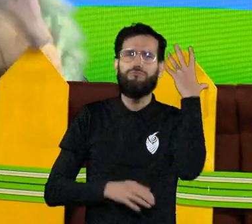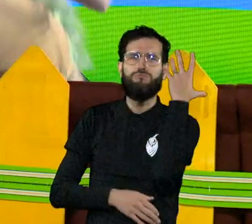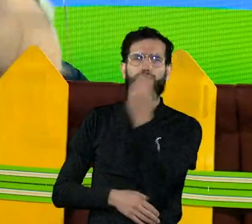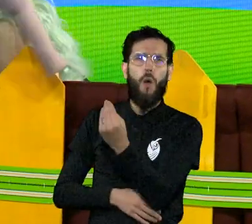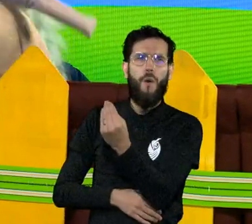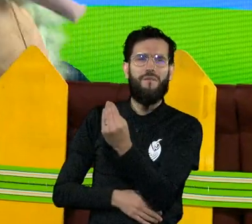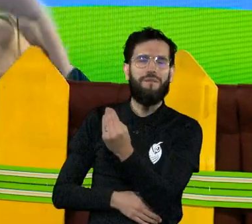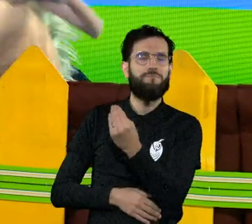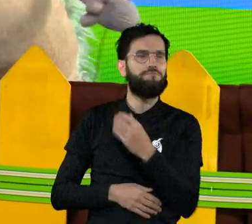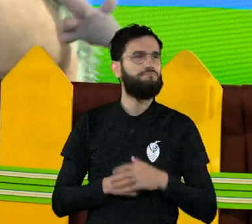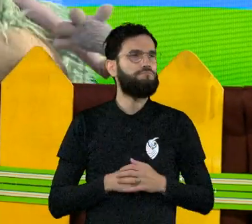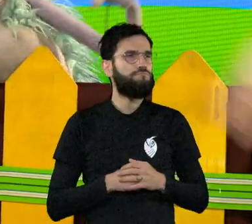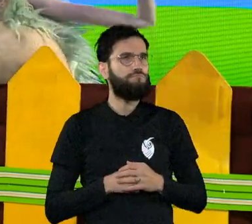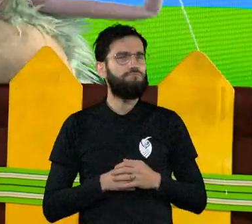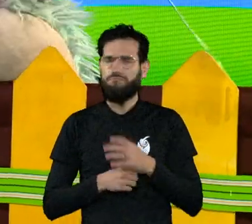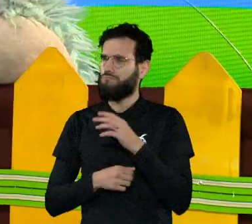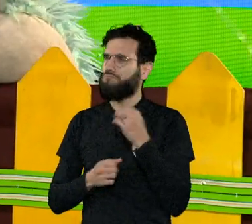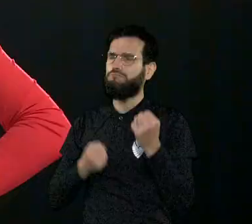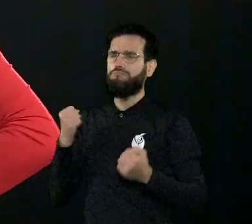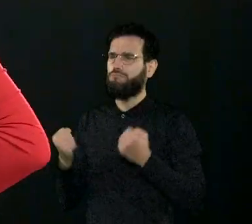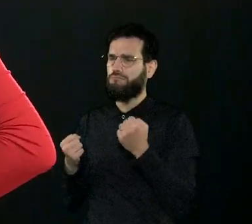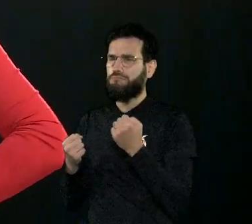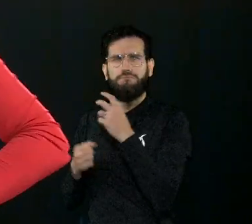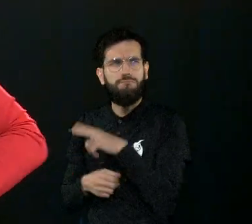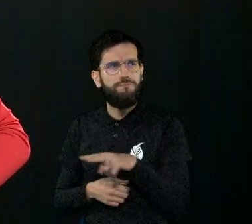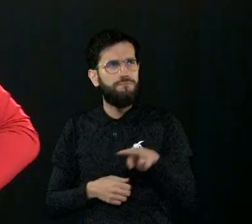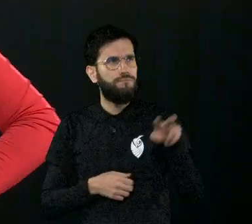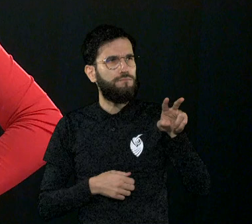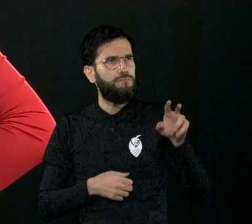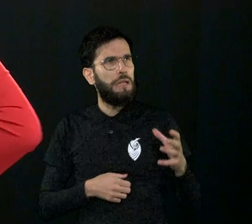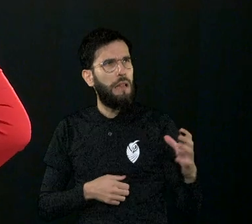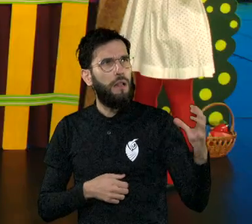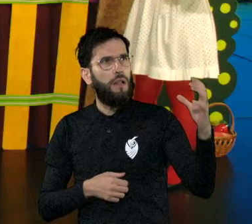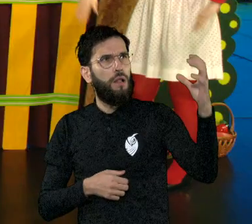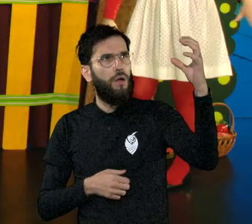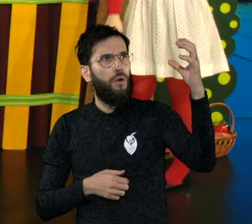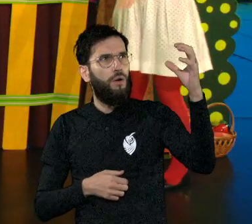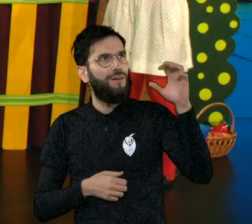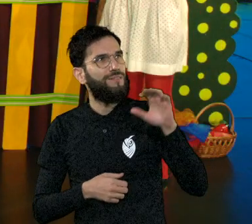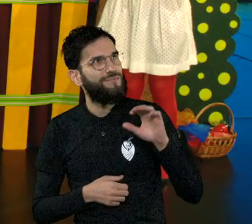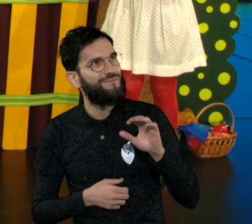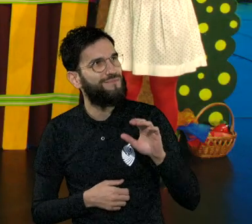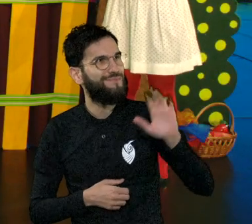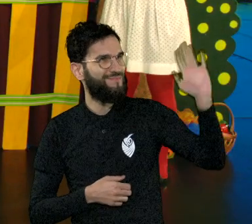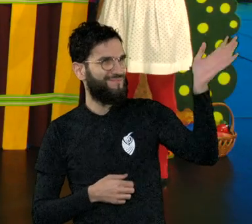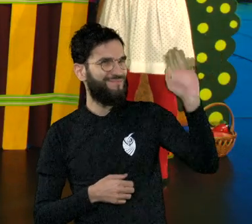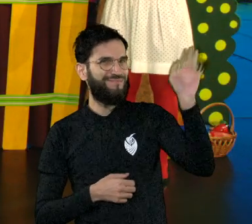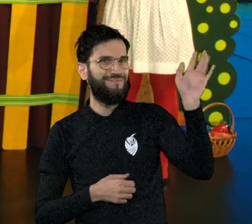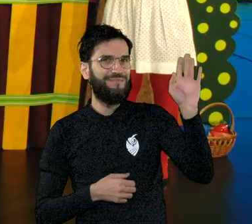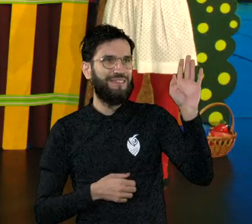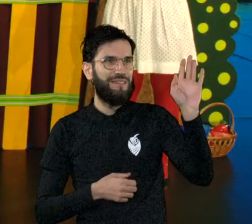utekali. Na slniečko zamávali, ľahli si